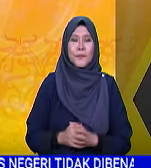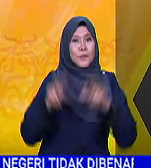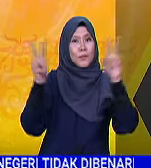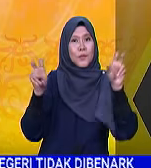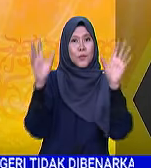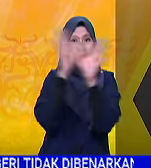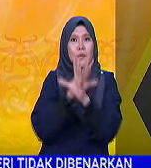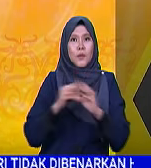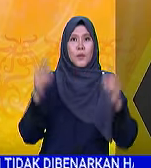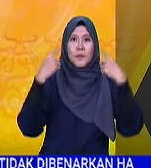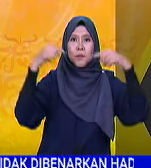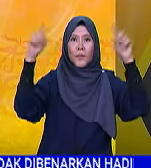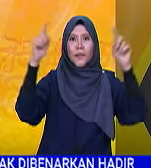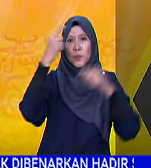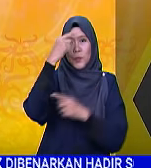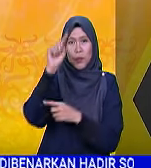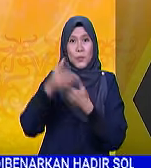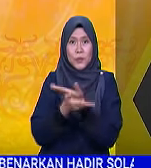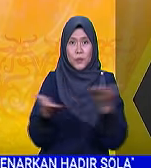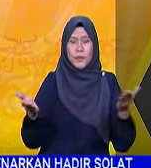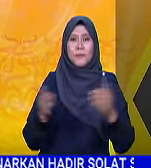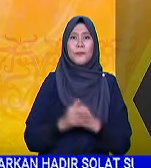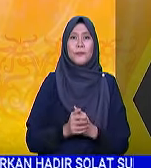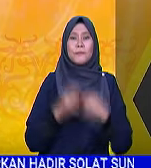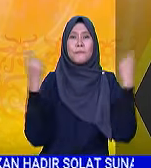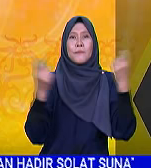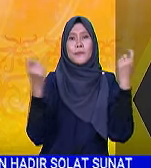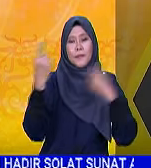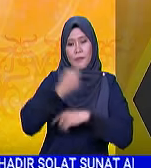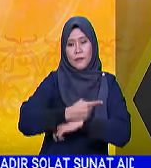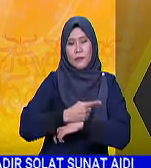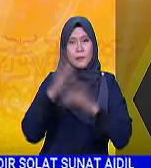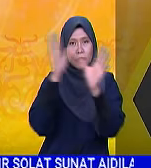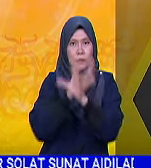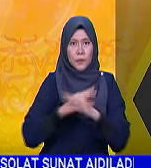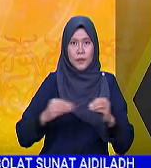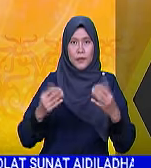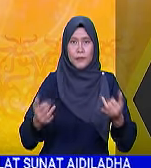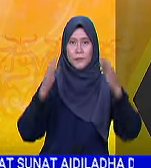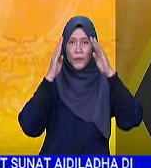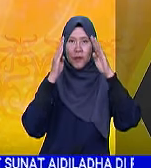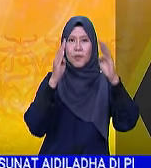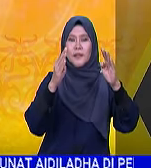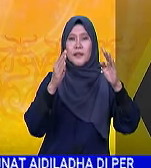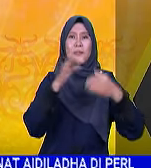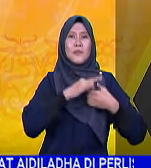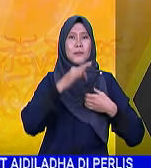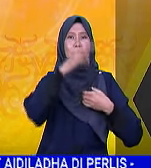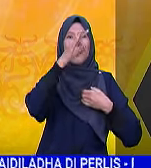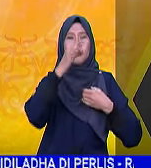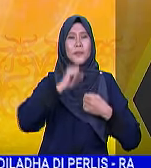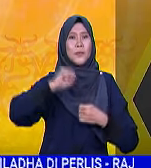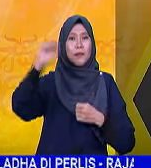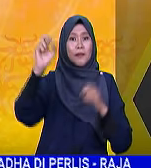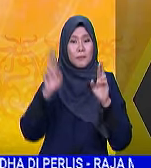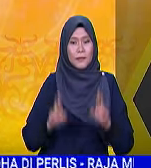Bertemakan Sarawak Gemilang untuk Semua, sambutan perayaan Hari Sarawak tahun ini akan memberi fokus terhadap semangat perjuangan